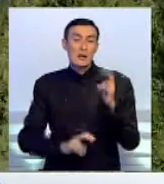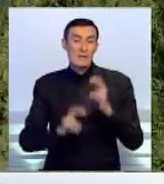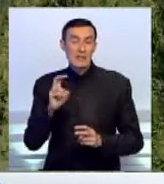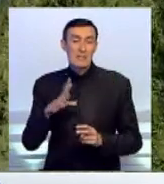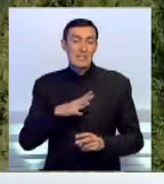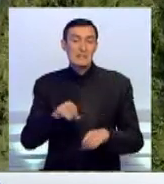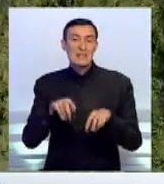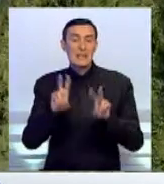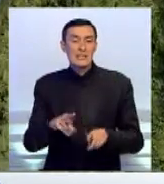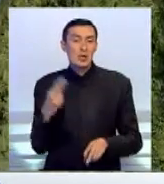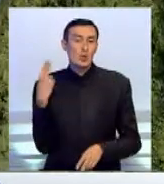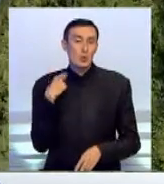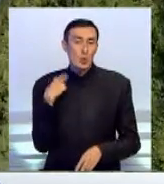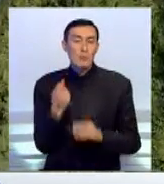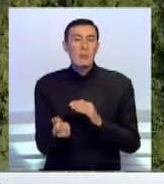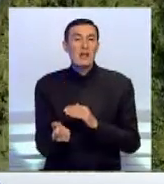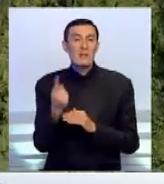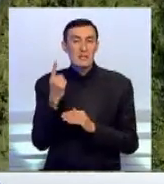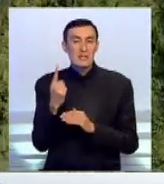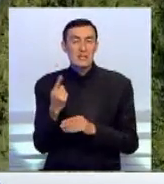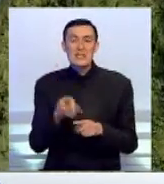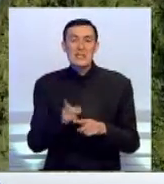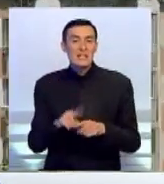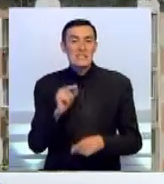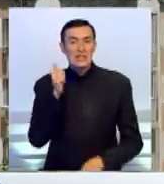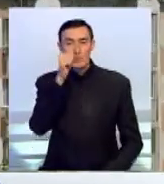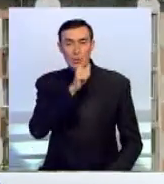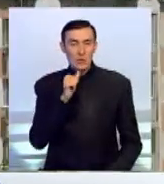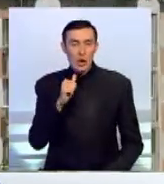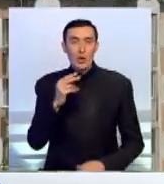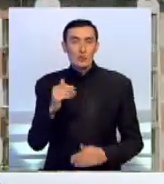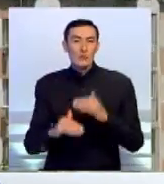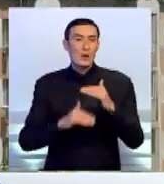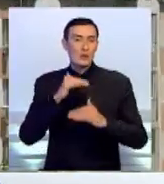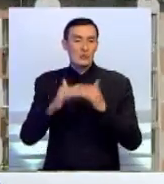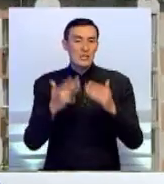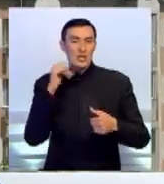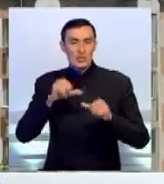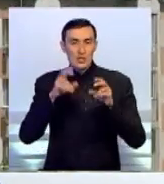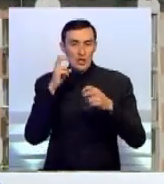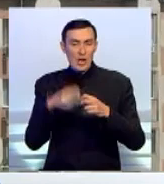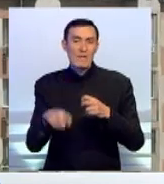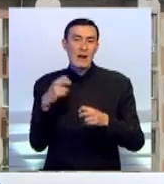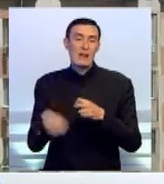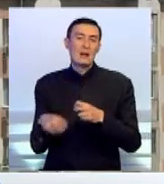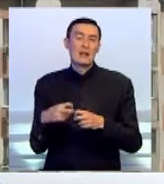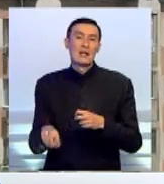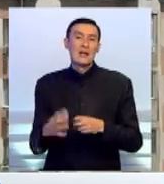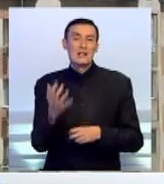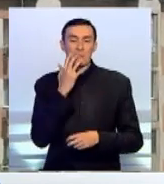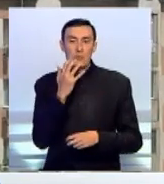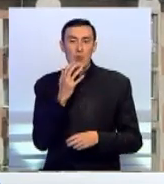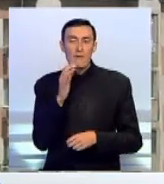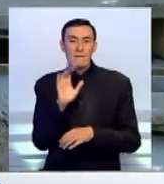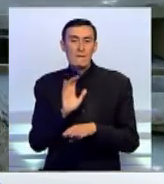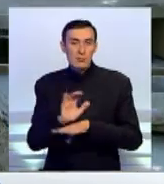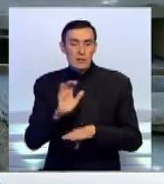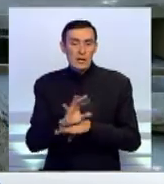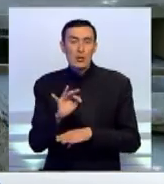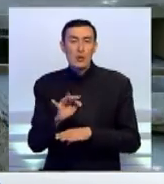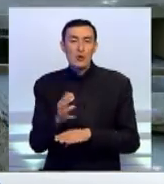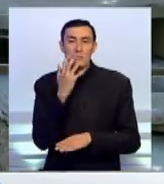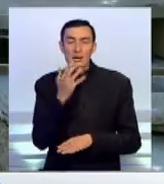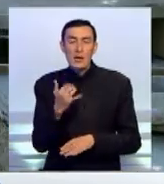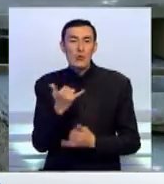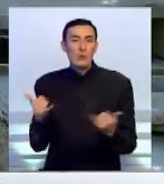пояснил специалисты, долг образовался не за один год. Сумма растет из-за частых аварий на теплотрассах. Тепло вырабатывается, но не доходит